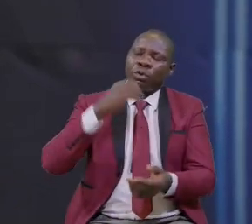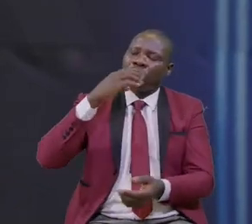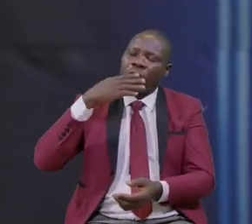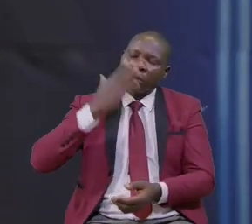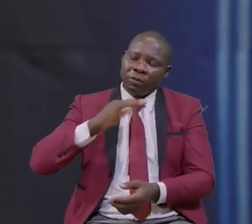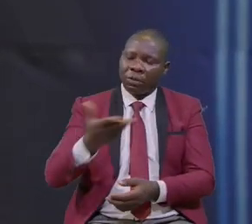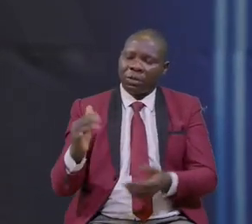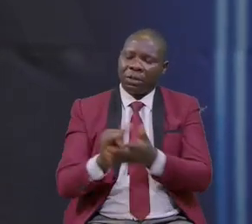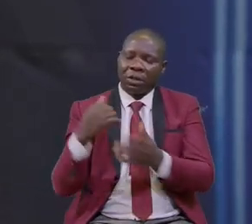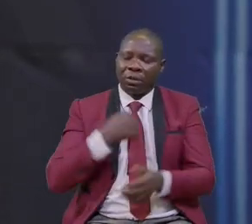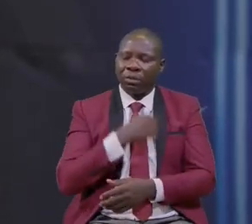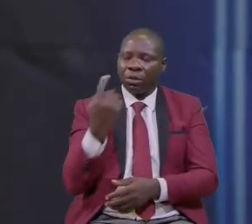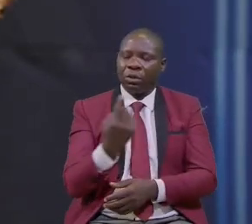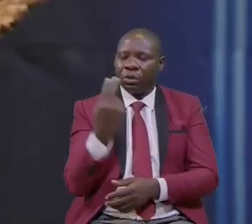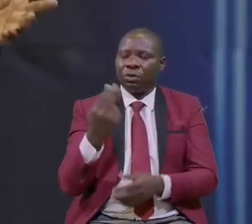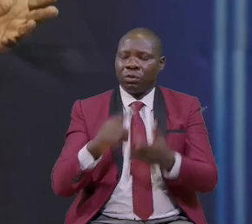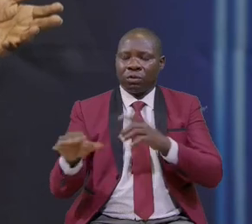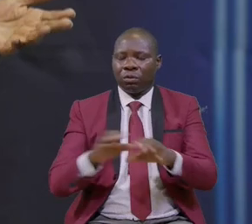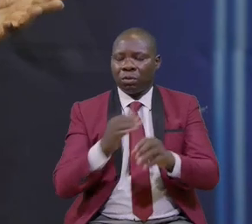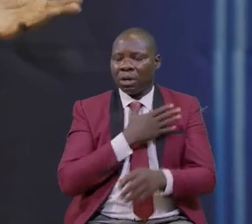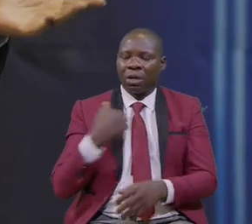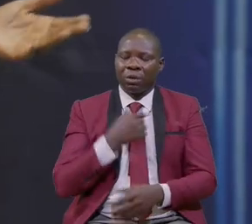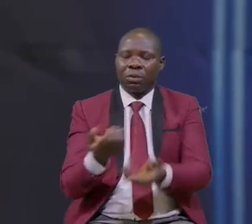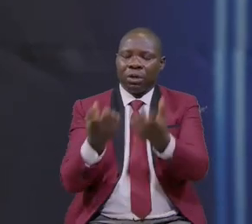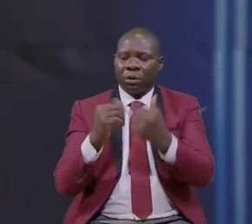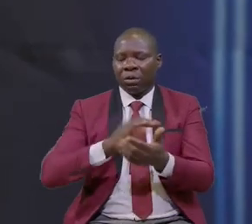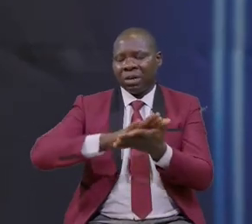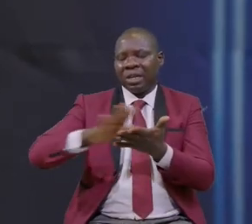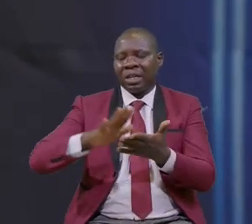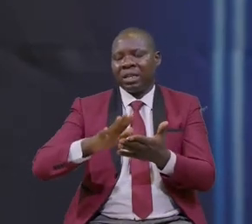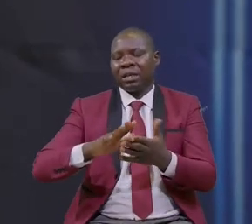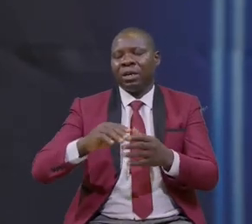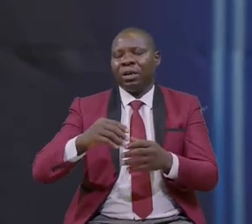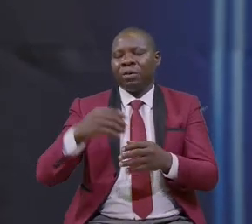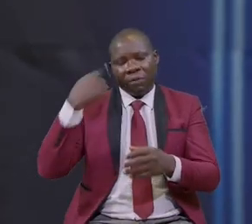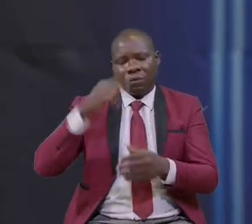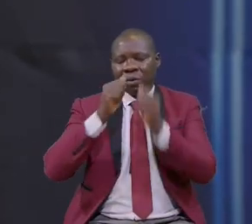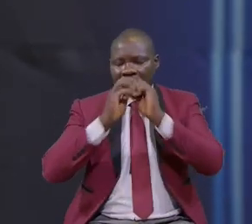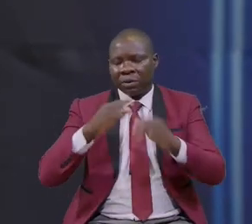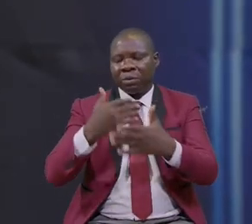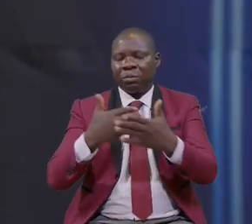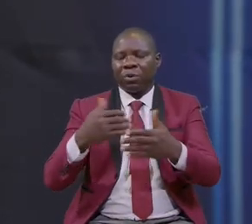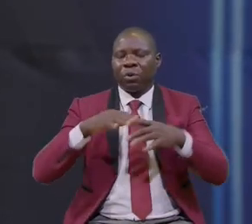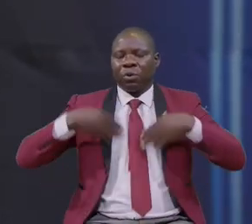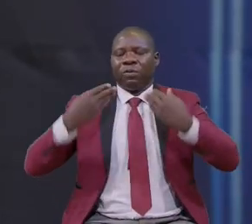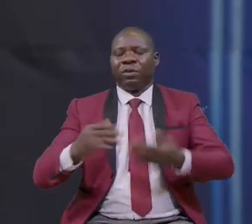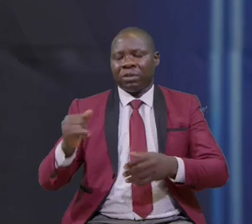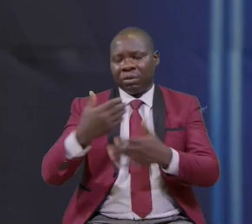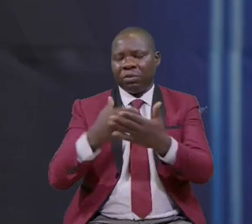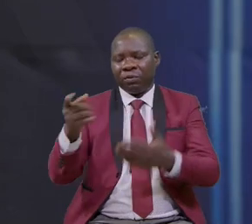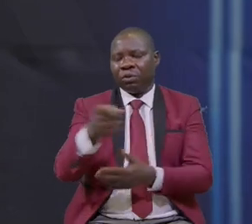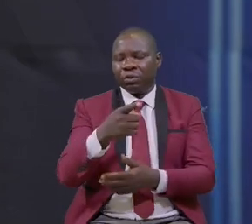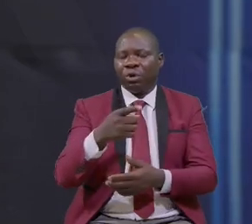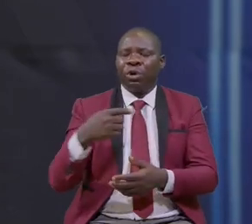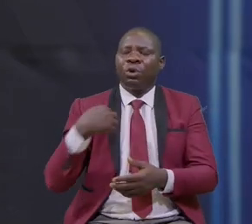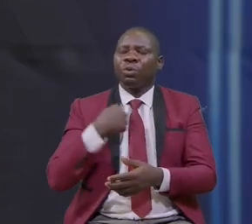que nous pratiquions. Et nous venons clairement en confessant tout devant toi. Je prie, Seigneur, apporte